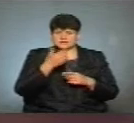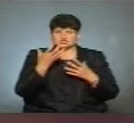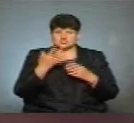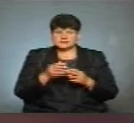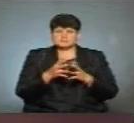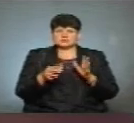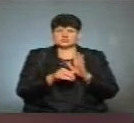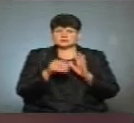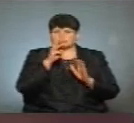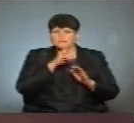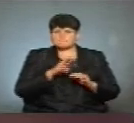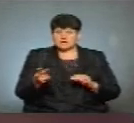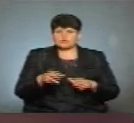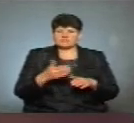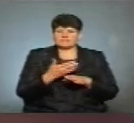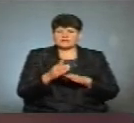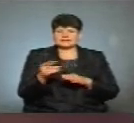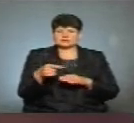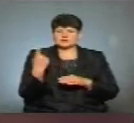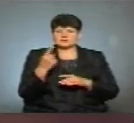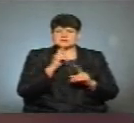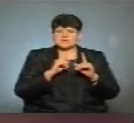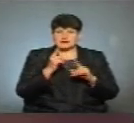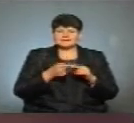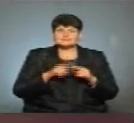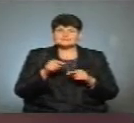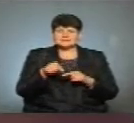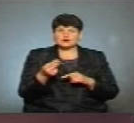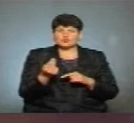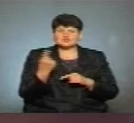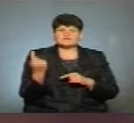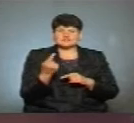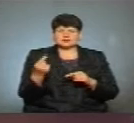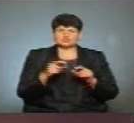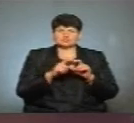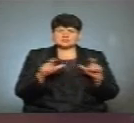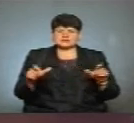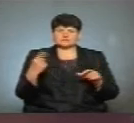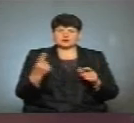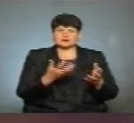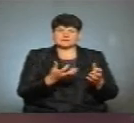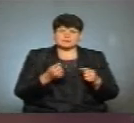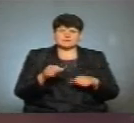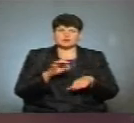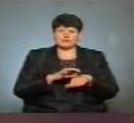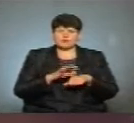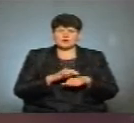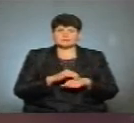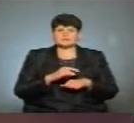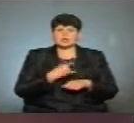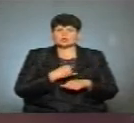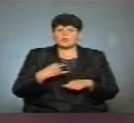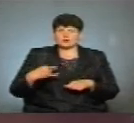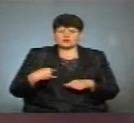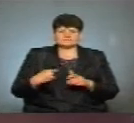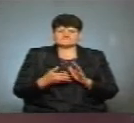6 мільйонів виділила Тернопільська обласна рада. Цих коштів єдиному закладу в області, який приймає хворих на туберкульоз,